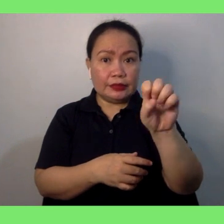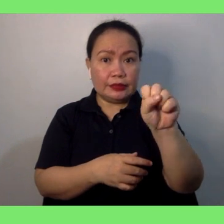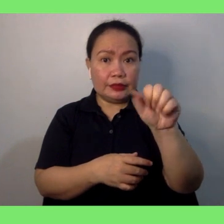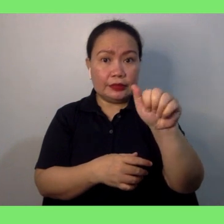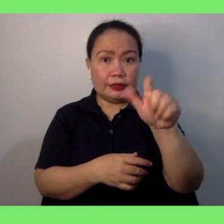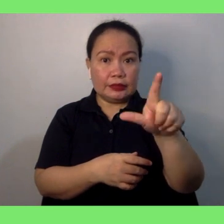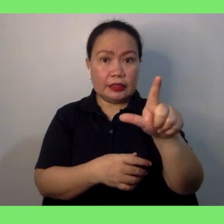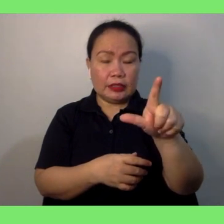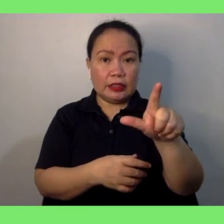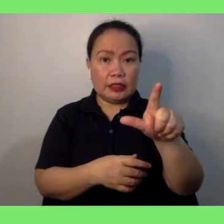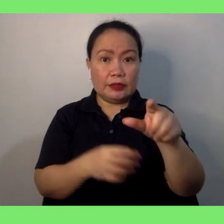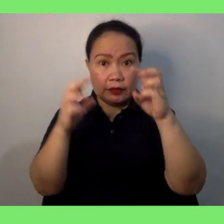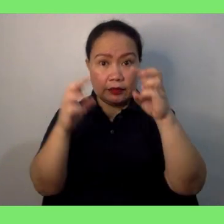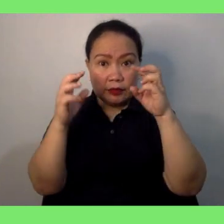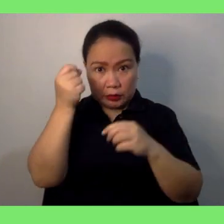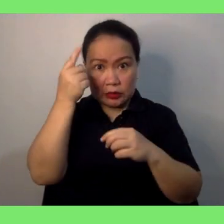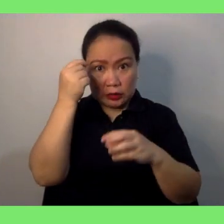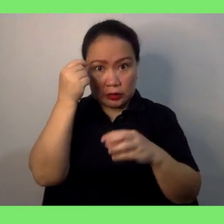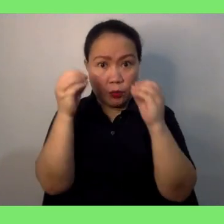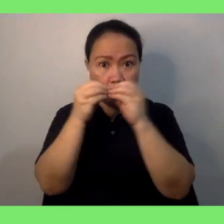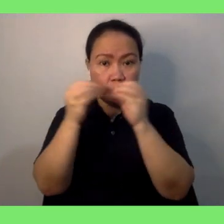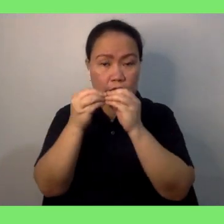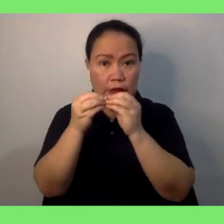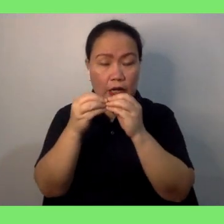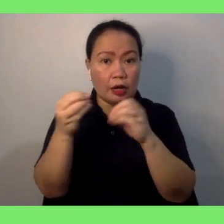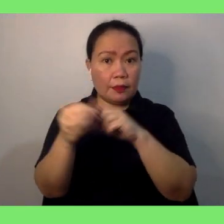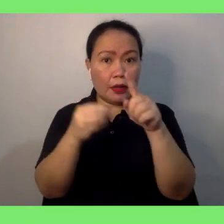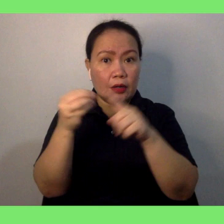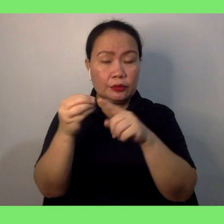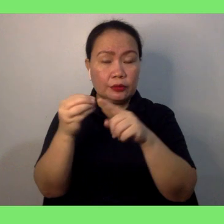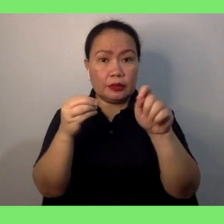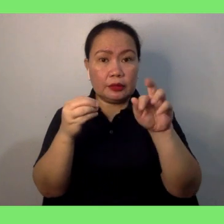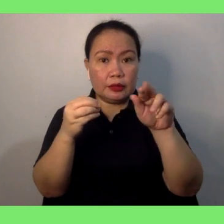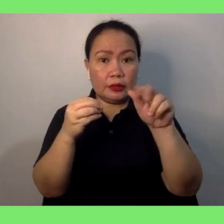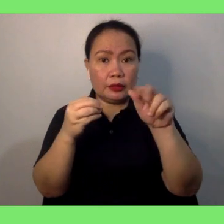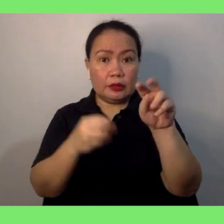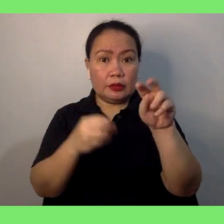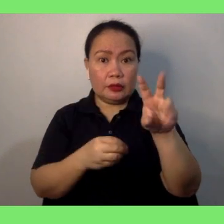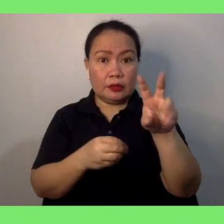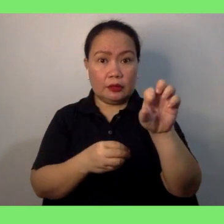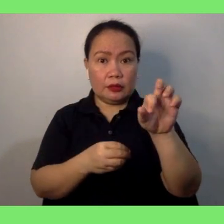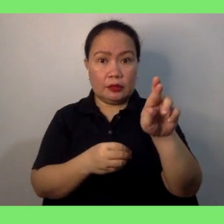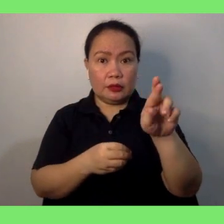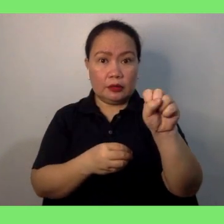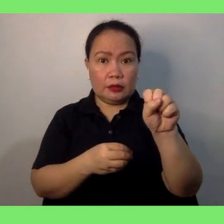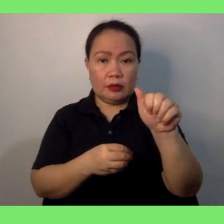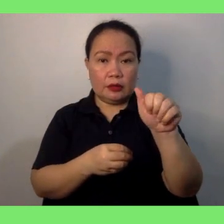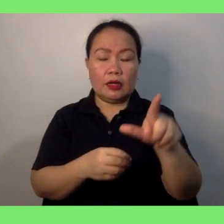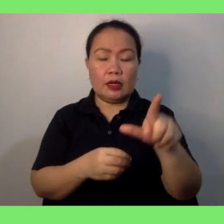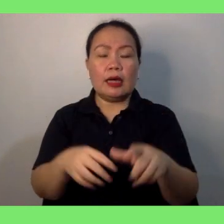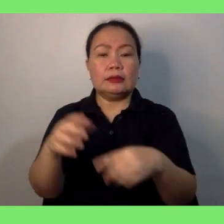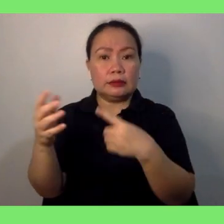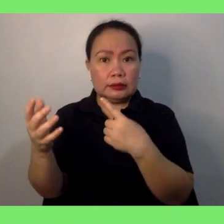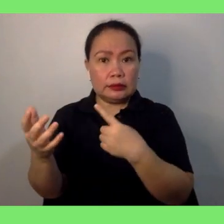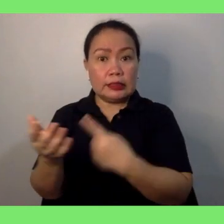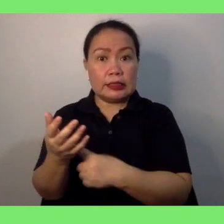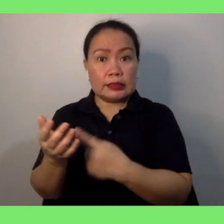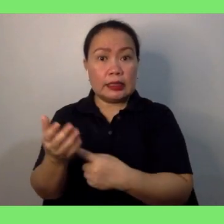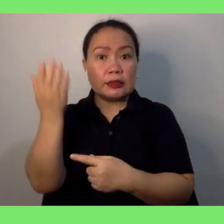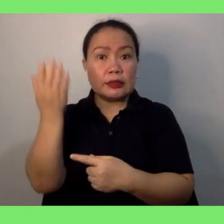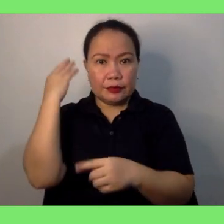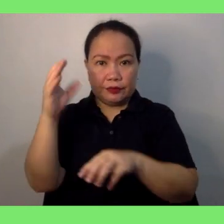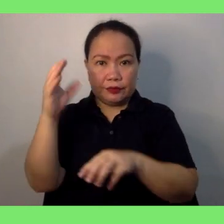natin yung previous video tutorial, yung bago po ito. Okay? Kasi talagang dun po na-discuss kung ano ba ang parallel lines